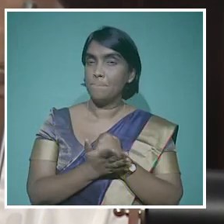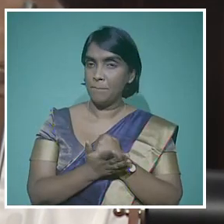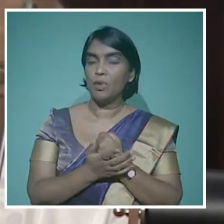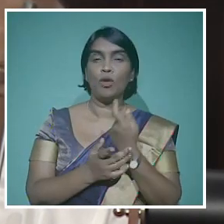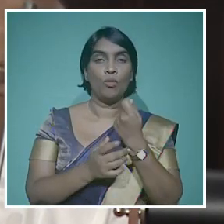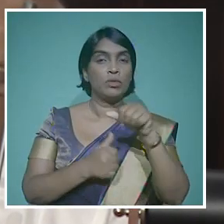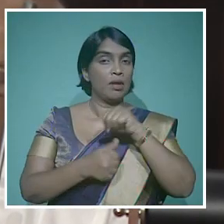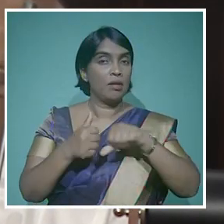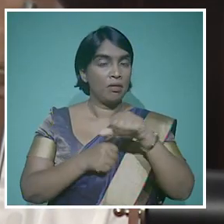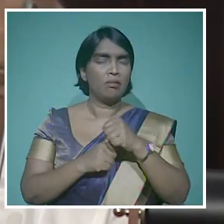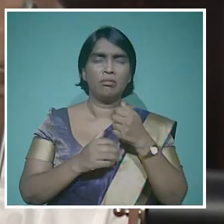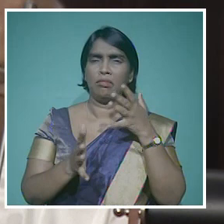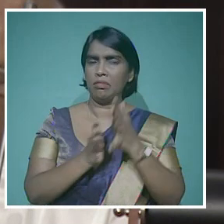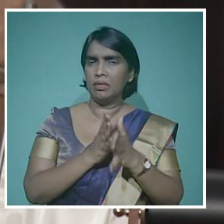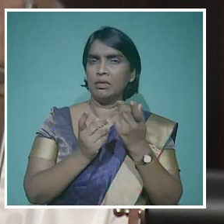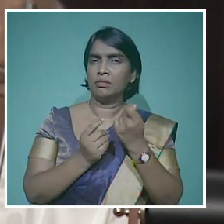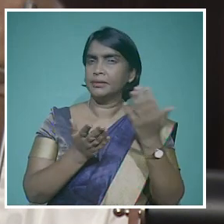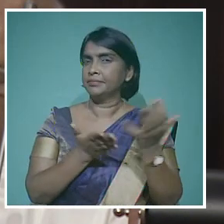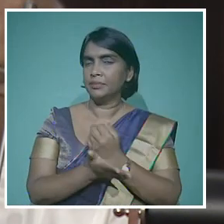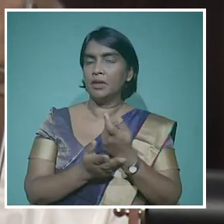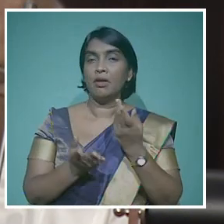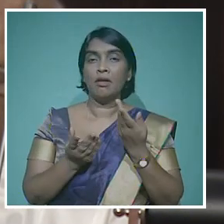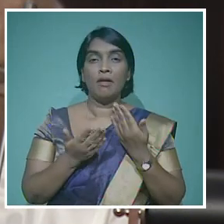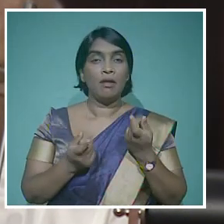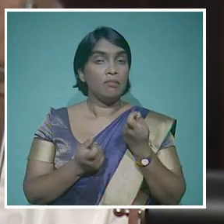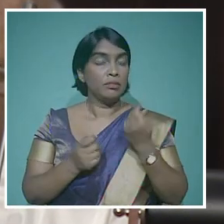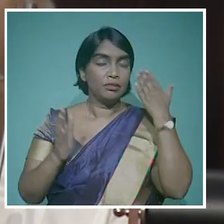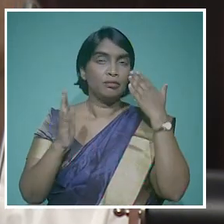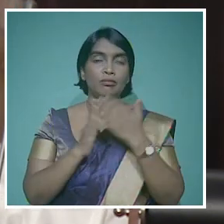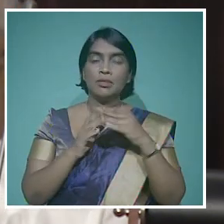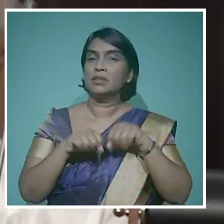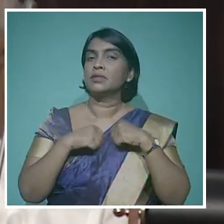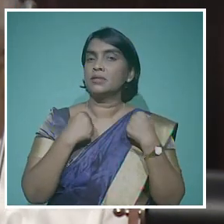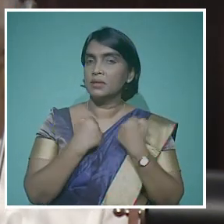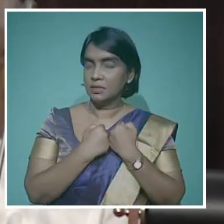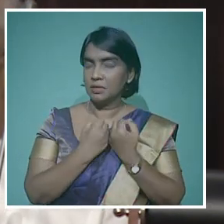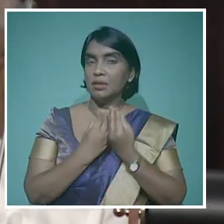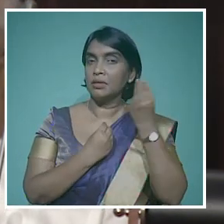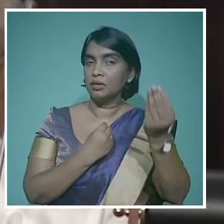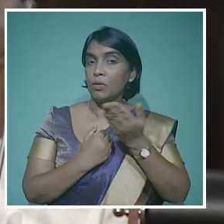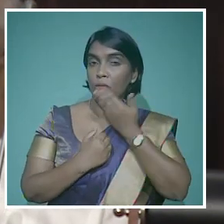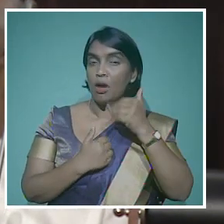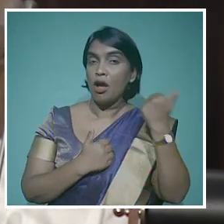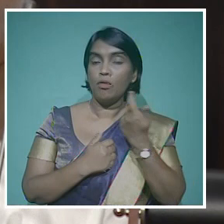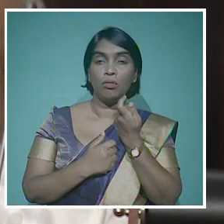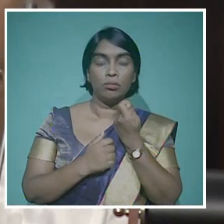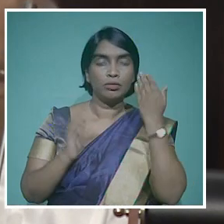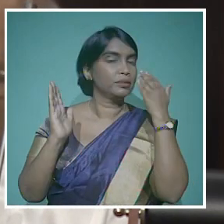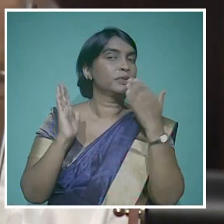මුල්‍ය ආයතන අක්‍රිය වත්කම් වෙන්කර වත්කම් කළමනාකාරය සමාගමකට පැවරීමට හැකිවන නව මූල්‍ය